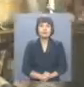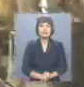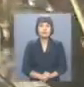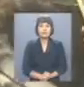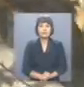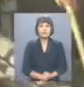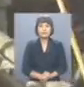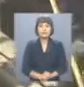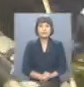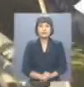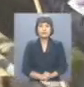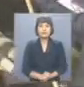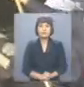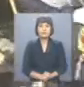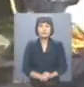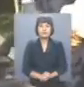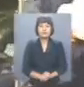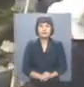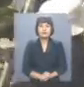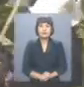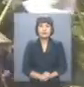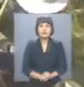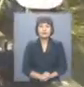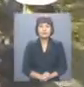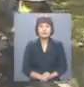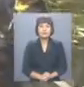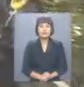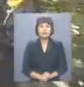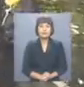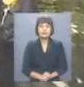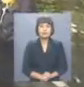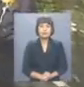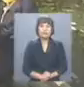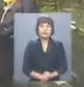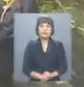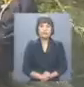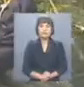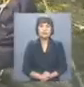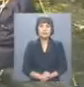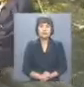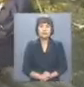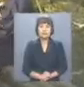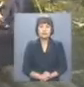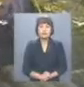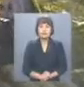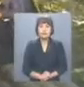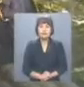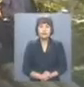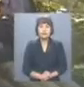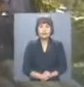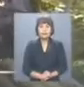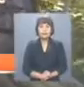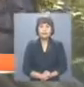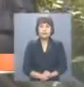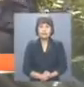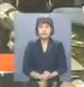ที่มันเป็นส่วนหนึ่งที่ภาคประชาชนเนี่ย ไปกัน แล้ว ว่าในการร่วมมือกันเราสามารถที่จะแก้ปัญหาน้ำท่วมได้ใช ่